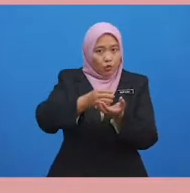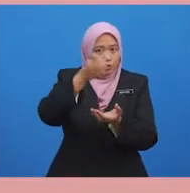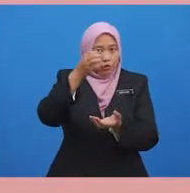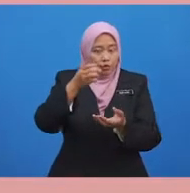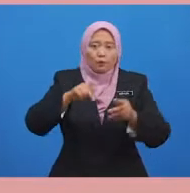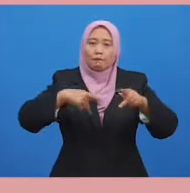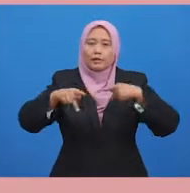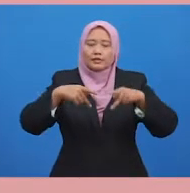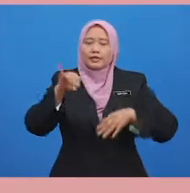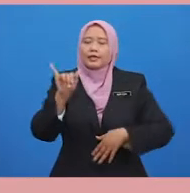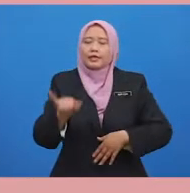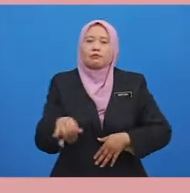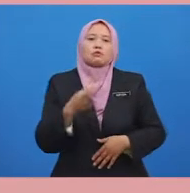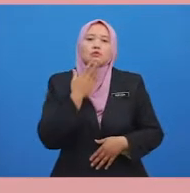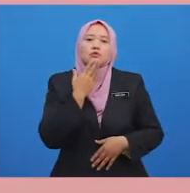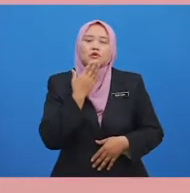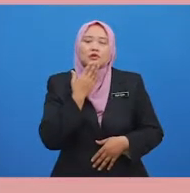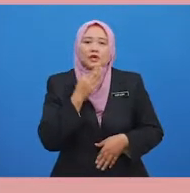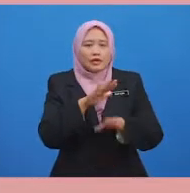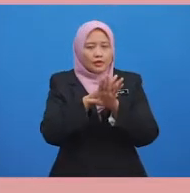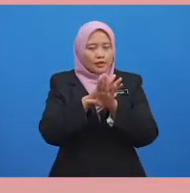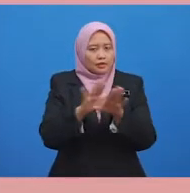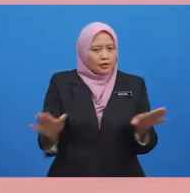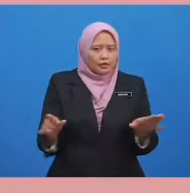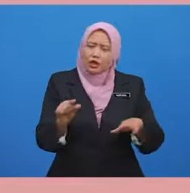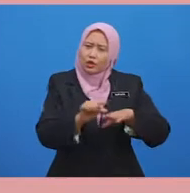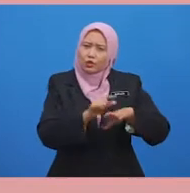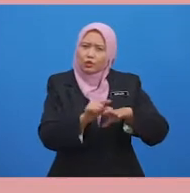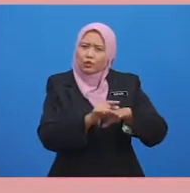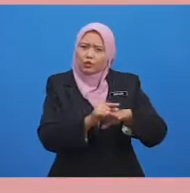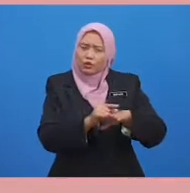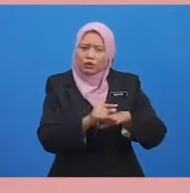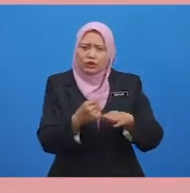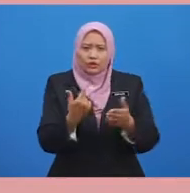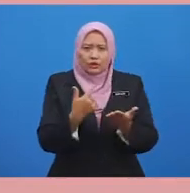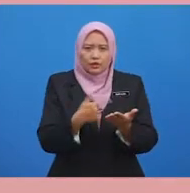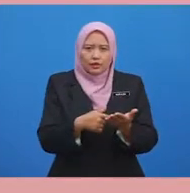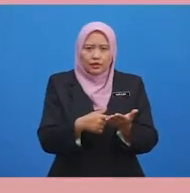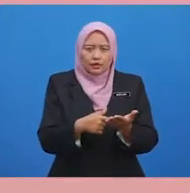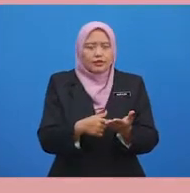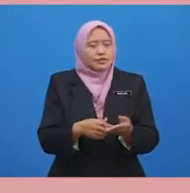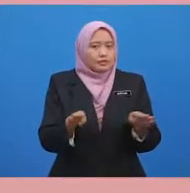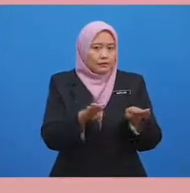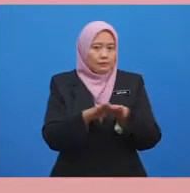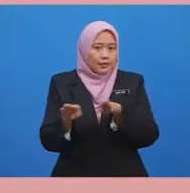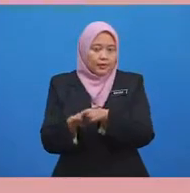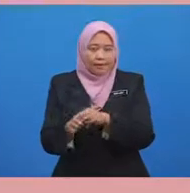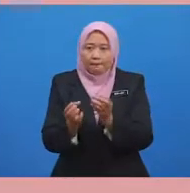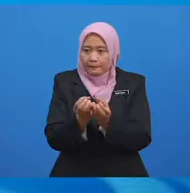yang berwarna yang tidak lagi digunakan sebagai bekas pensel.